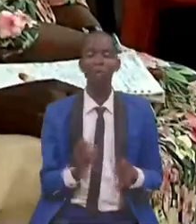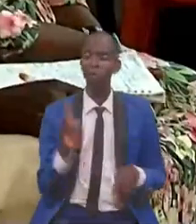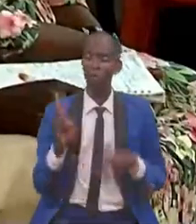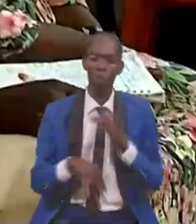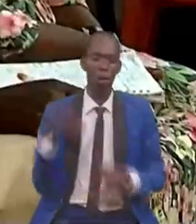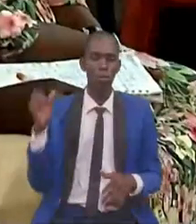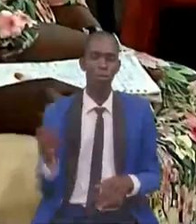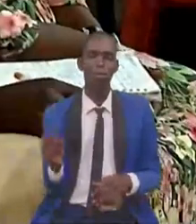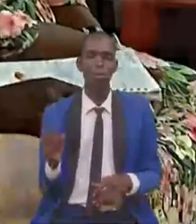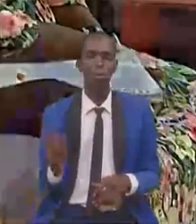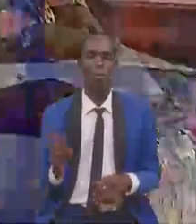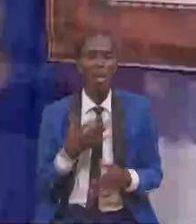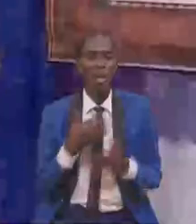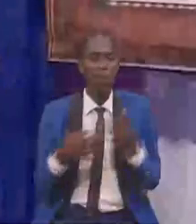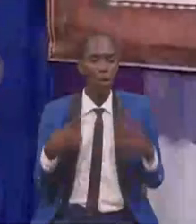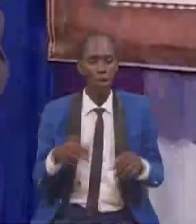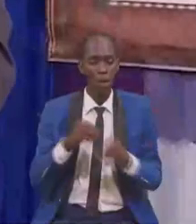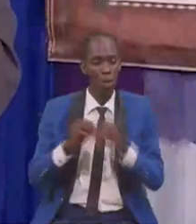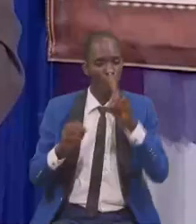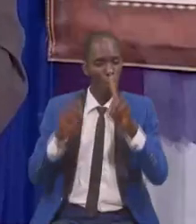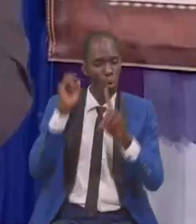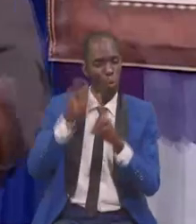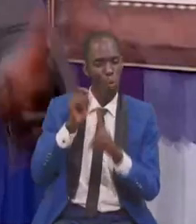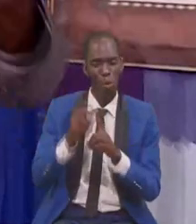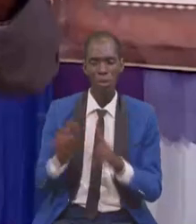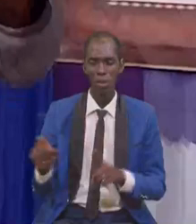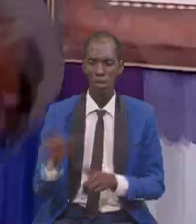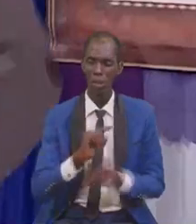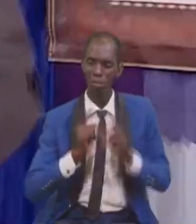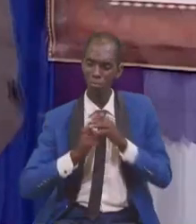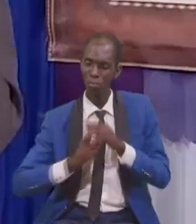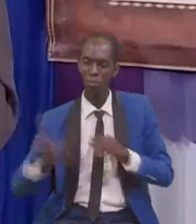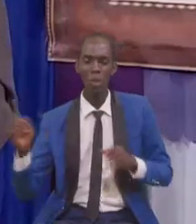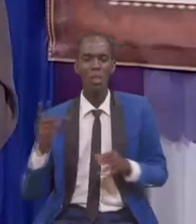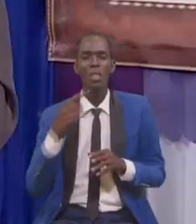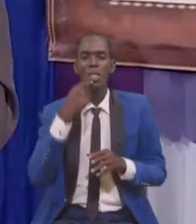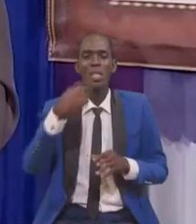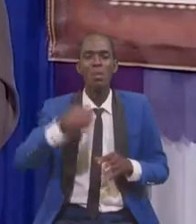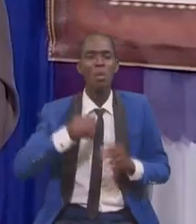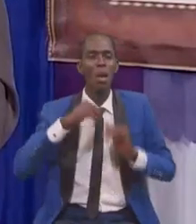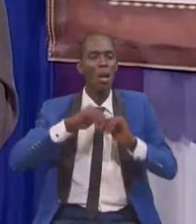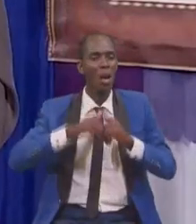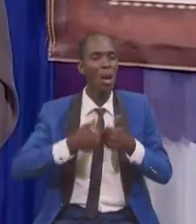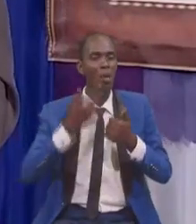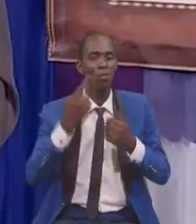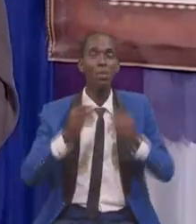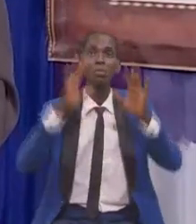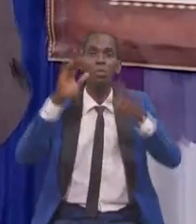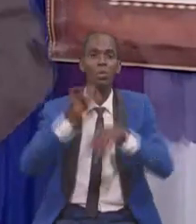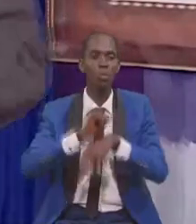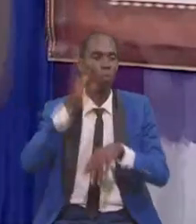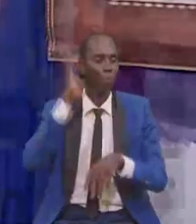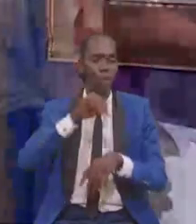étaient sortis. Dites-moi comment vous pouvez demeurer le même. Dites-moi comment le miracle n'aura pas lieu dans votre vie. Cela